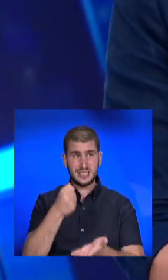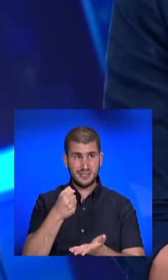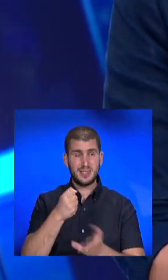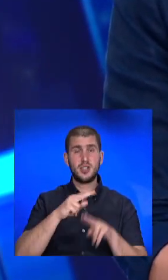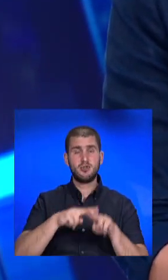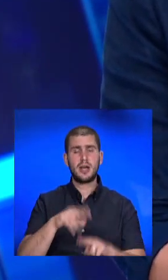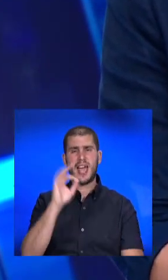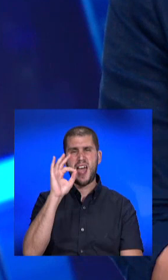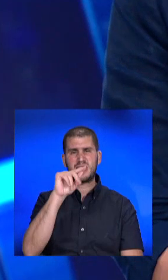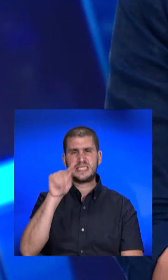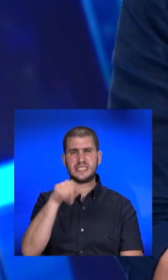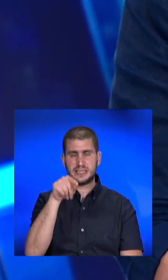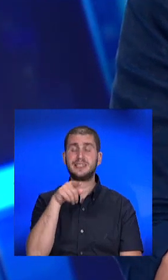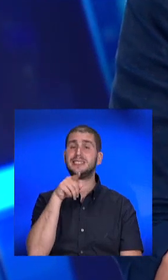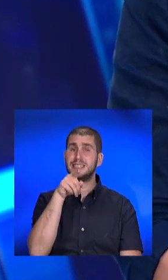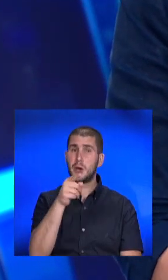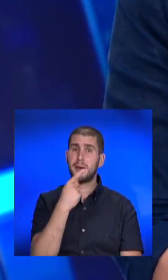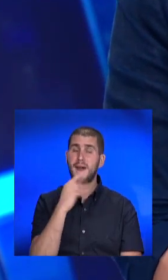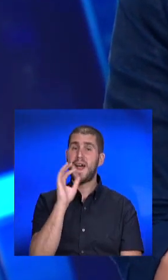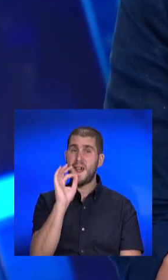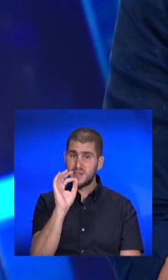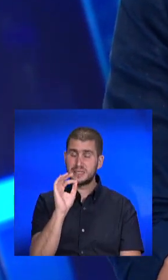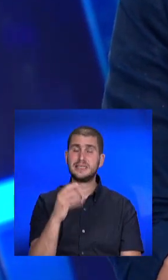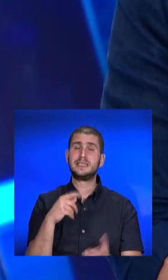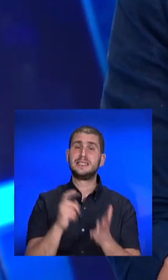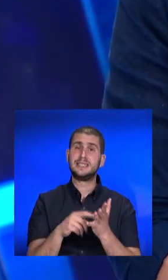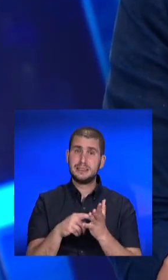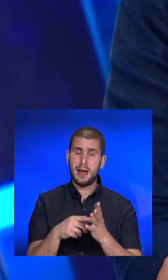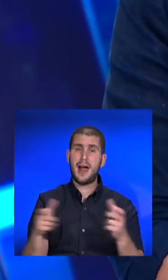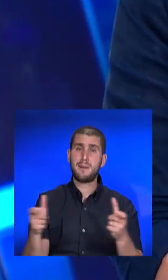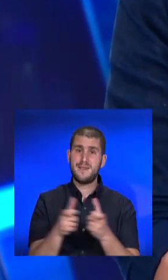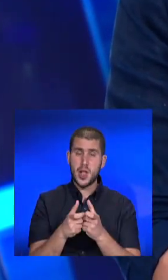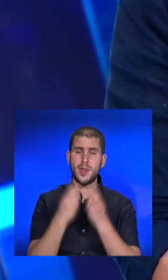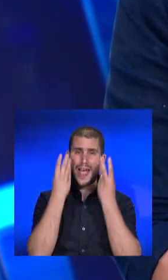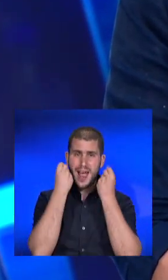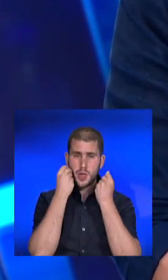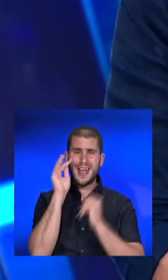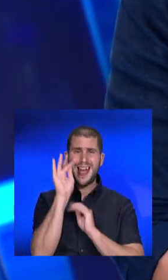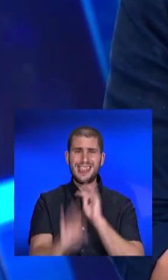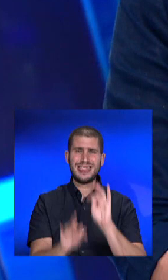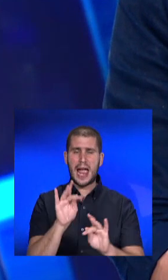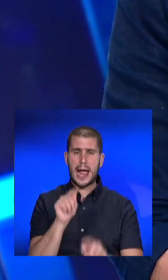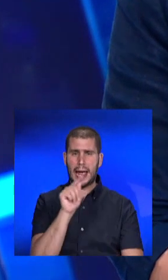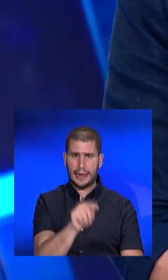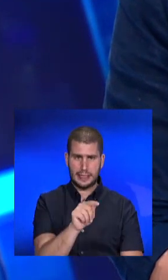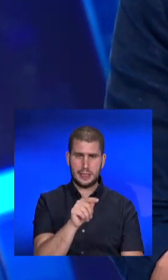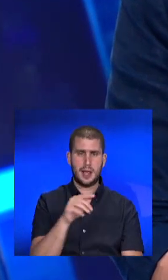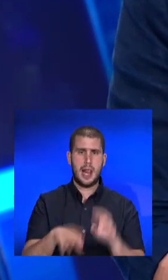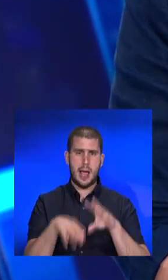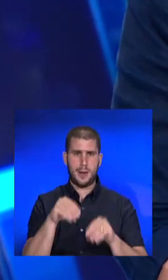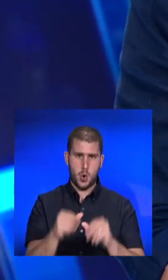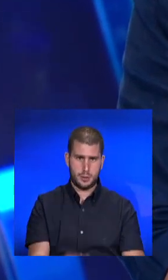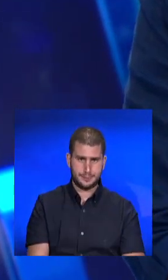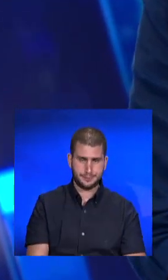אפס עגול. וזה האפס שגרם למפלגות החרדיות להתנגד נחרצות לבחירות